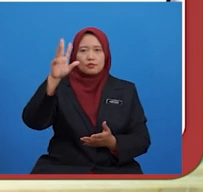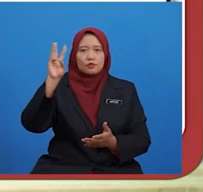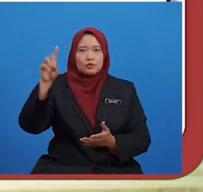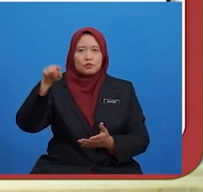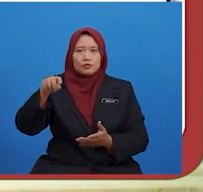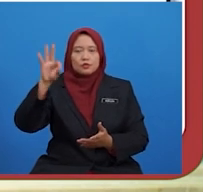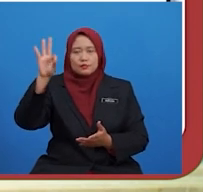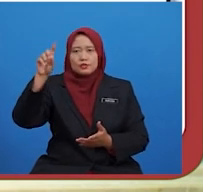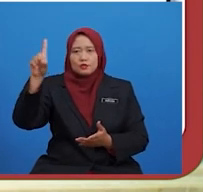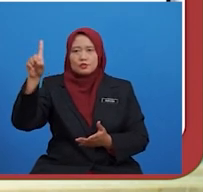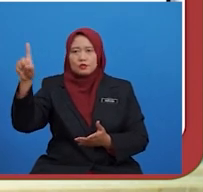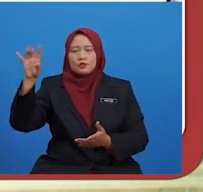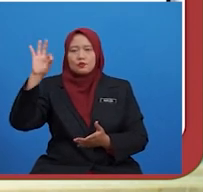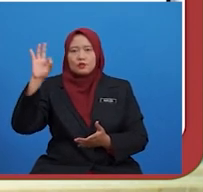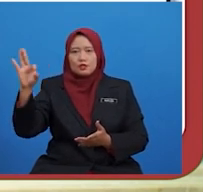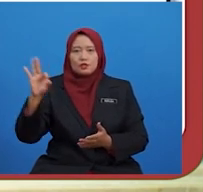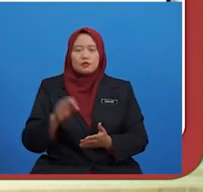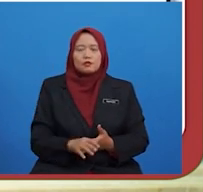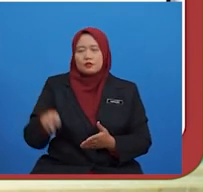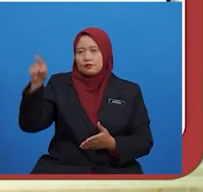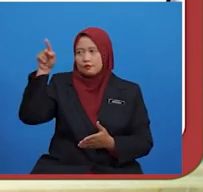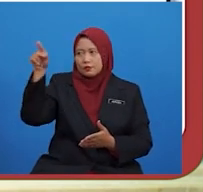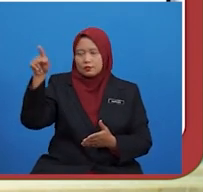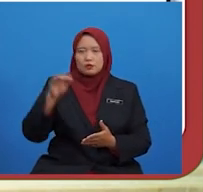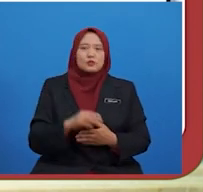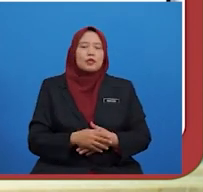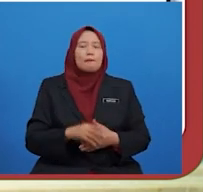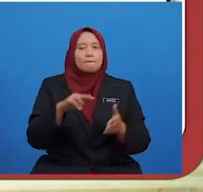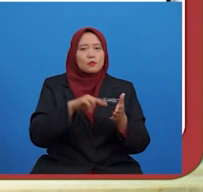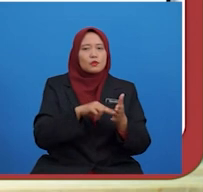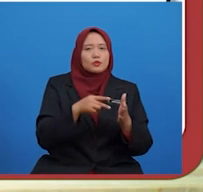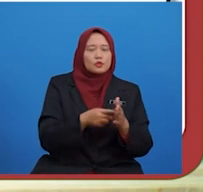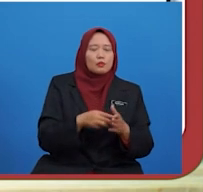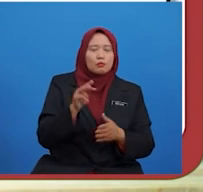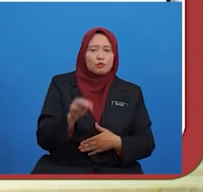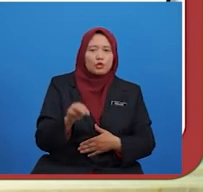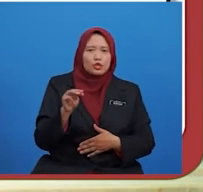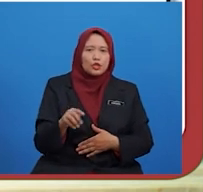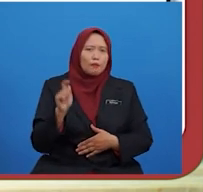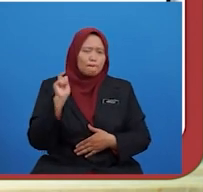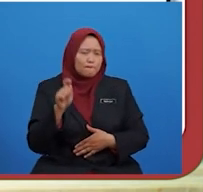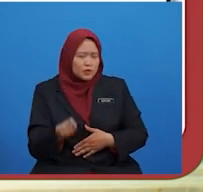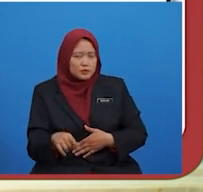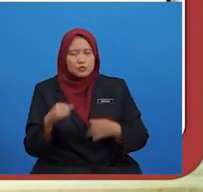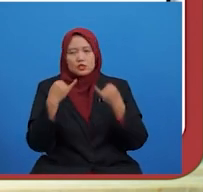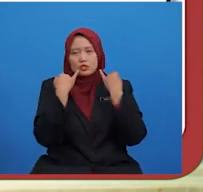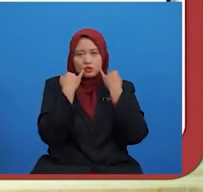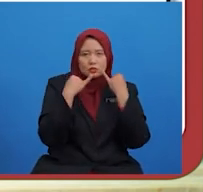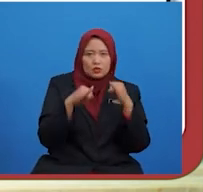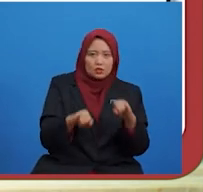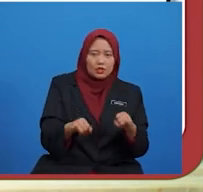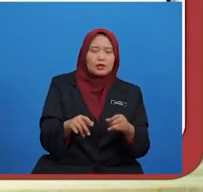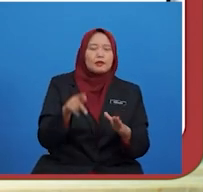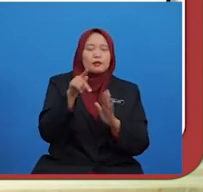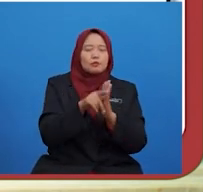36.9112F diikuti simbol semikolon. Maksudnya, murid-murid dikehendaki mengisytiharkan pemboleh